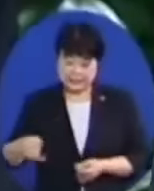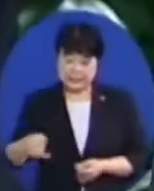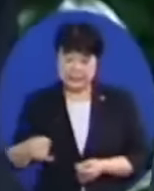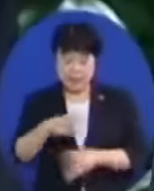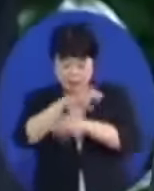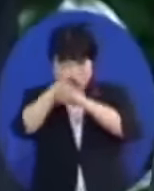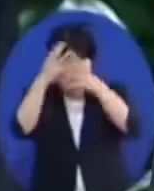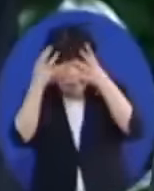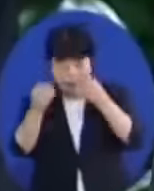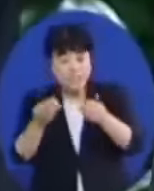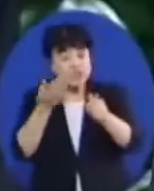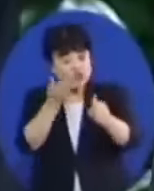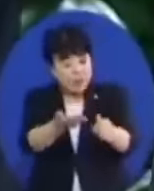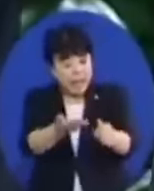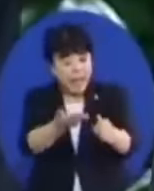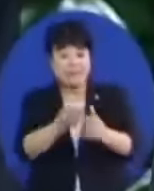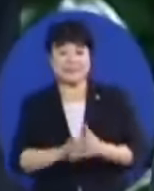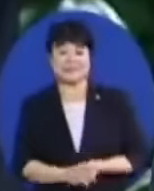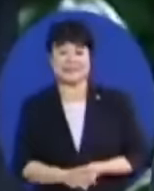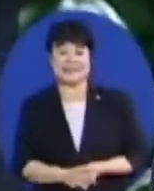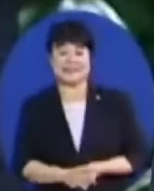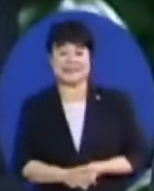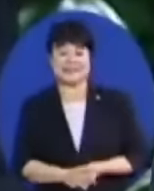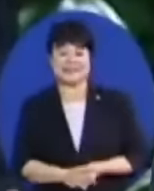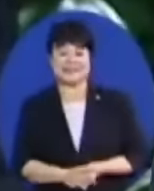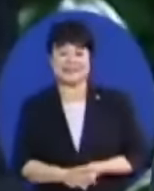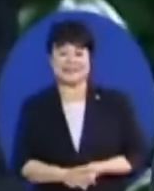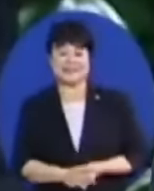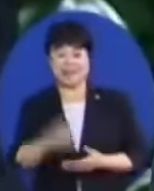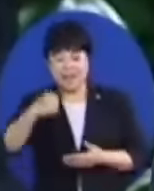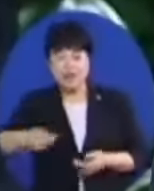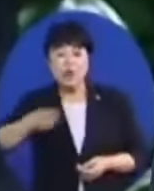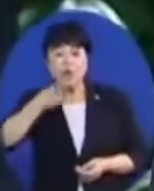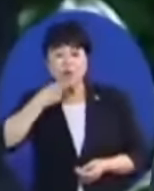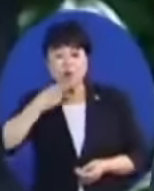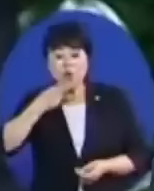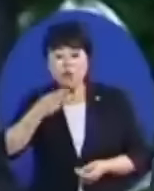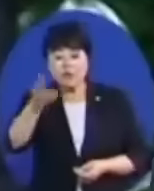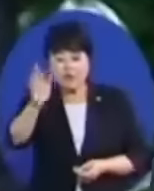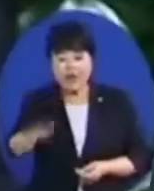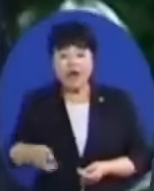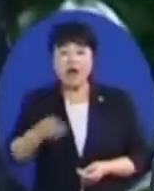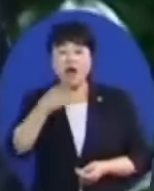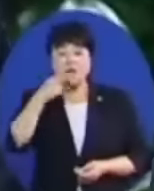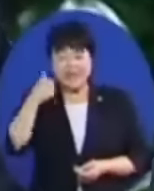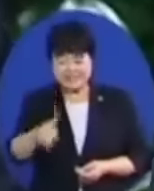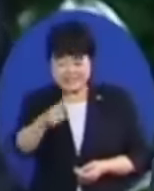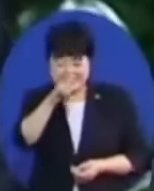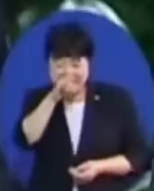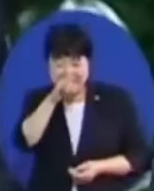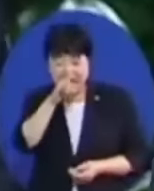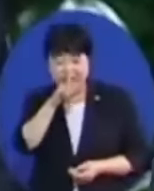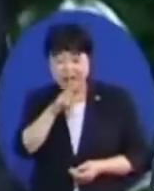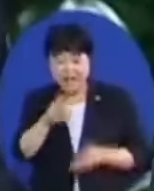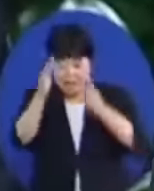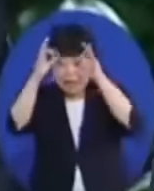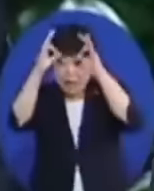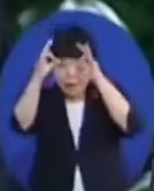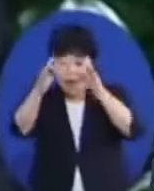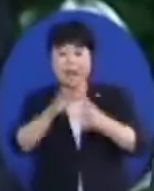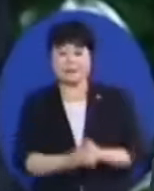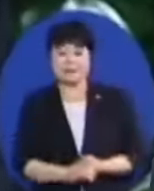저 별들처럼 많을 것이라고 말한 것입니다. 아들이 없는데도 불구하고 없는 아들을 있는 것 같이 바라보라는